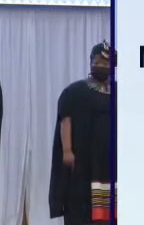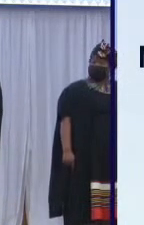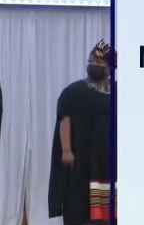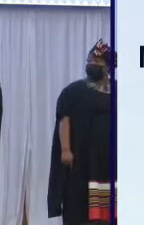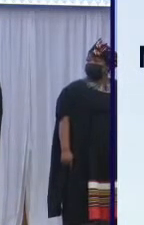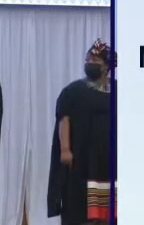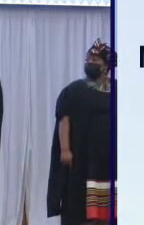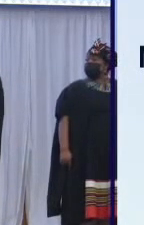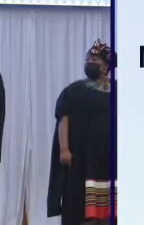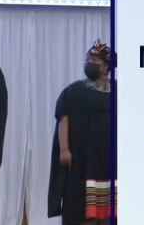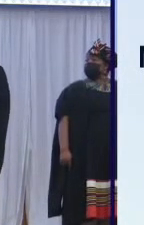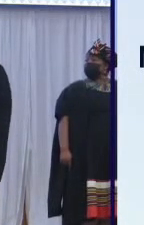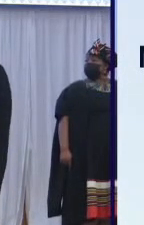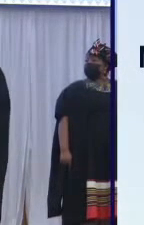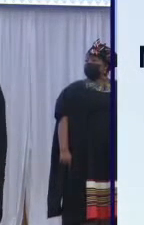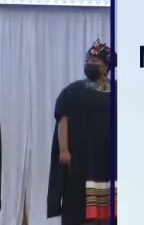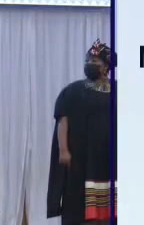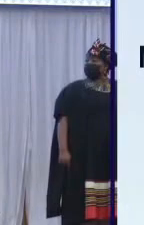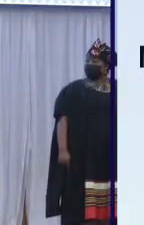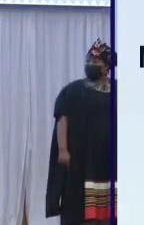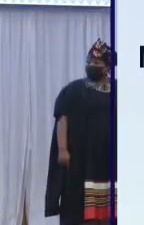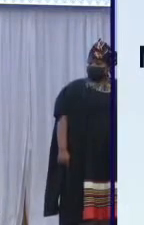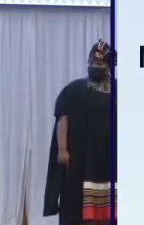Anele Memani,